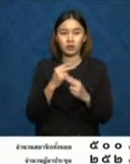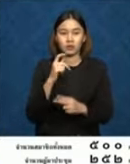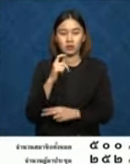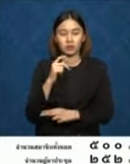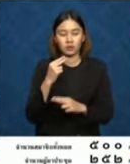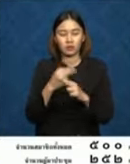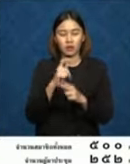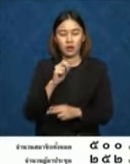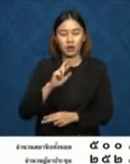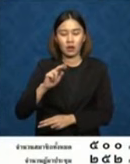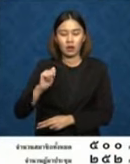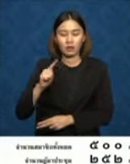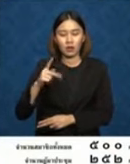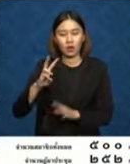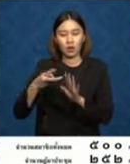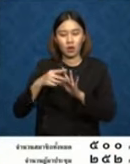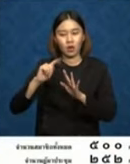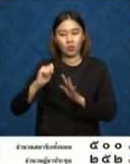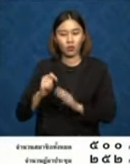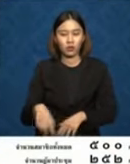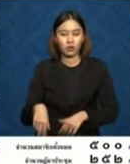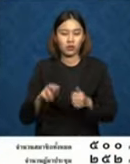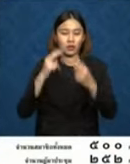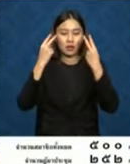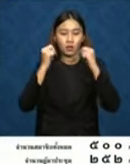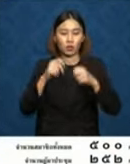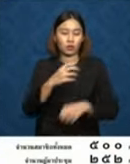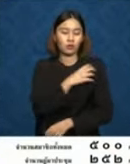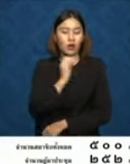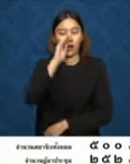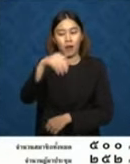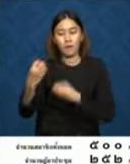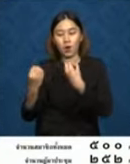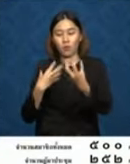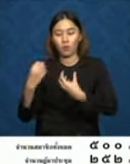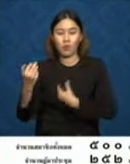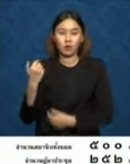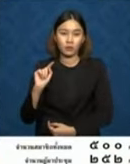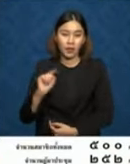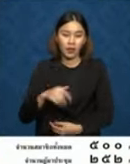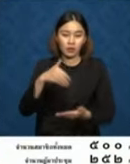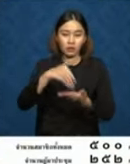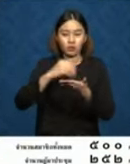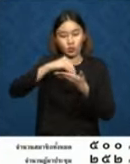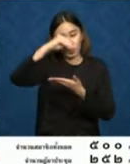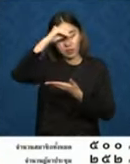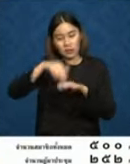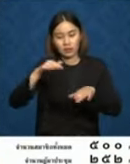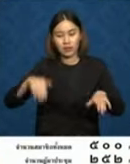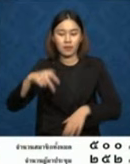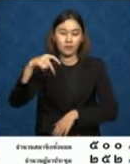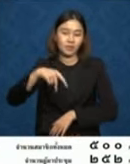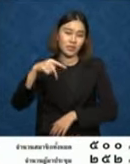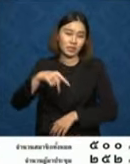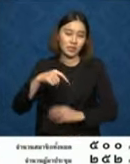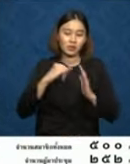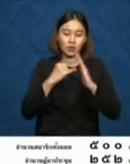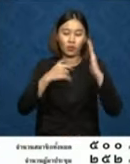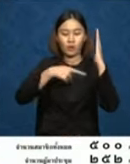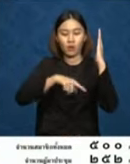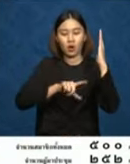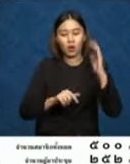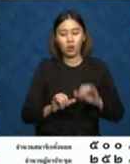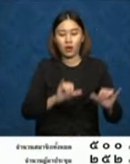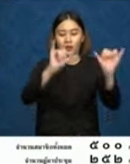วุฒิแก้วหนูนวลครับอดีตรองนายกเทศมนตรีตำบลป่าบอนครับได้สะท้อนปัญหาว่าศูนย์การศึกษาเด็กพิเศษประจำอำเภอป่าบอนจังหวัดพัทลุง